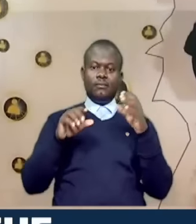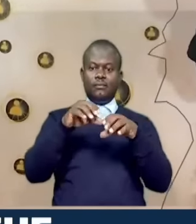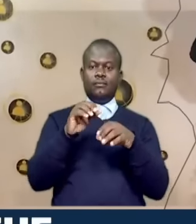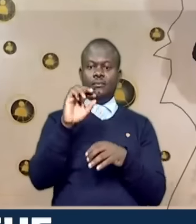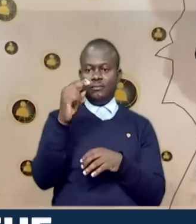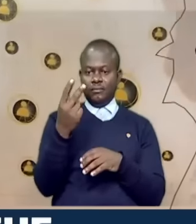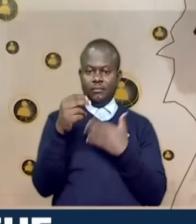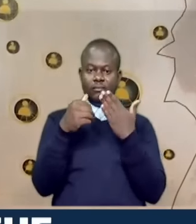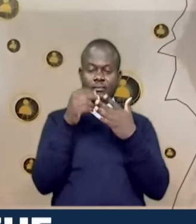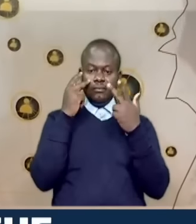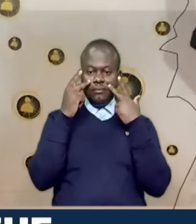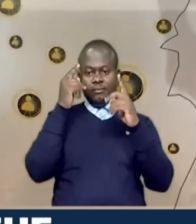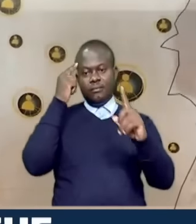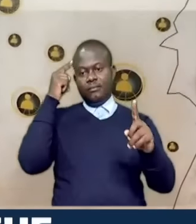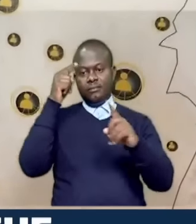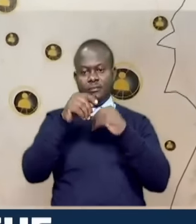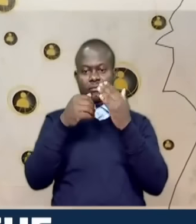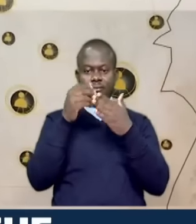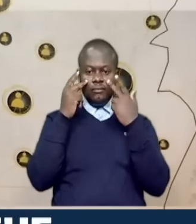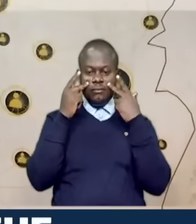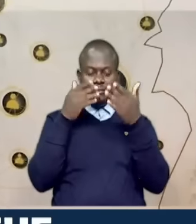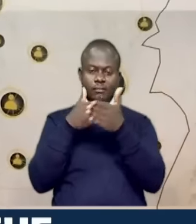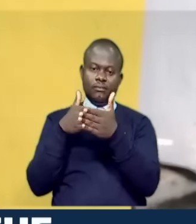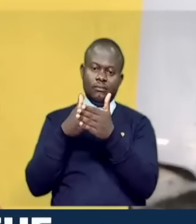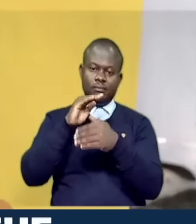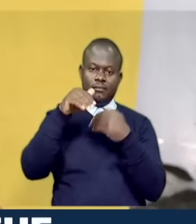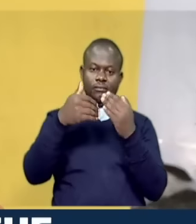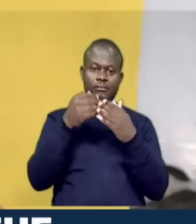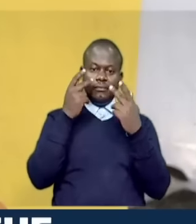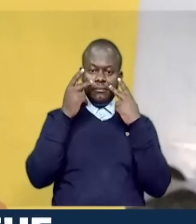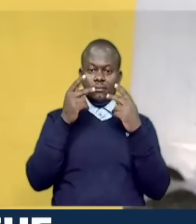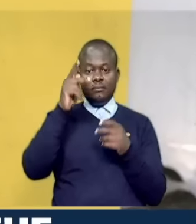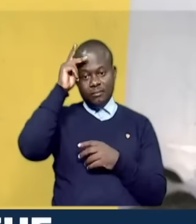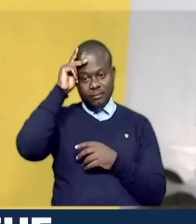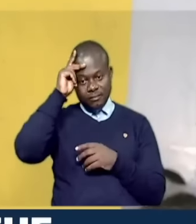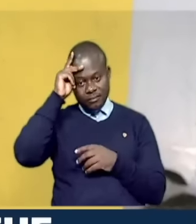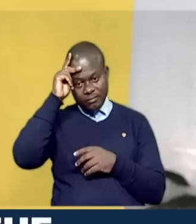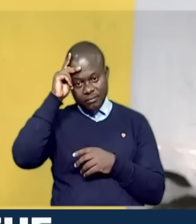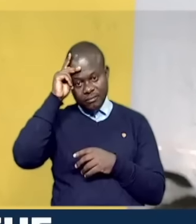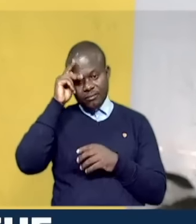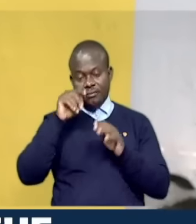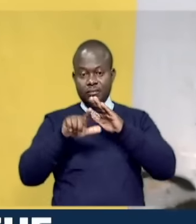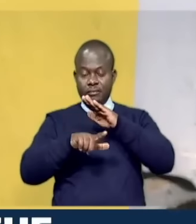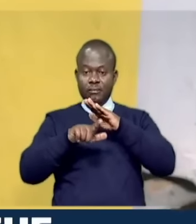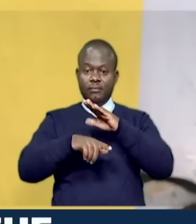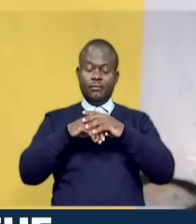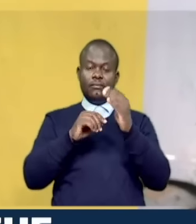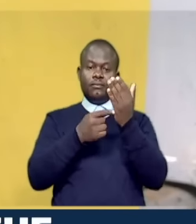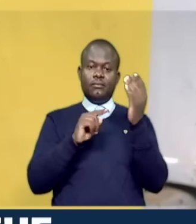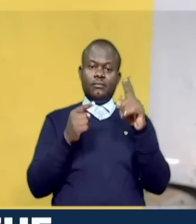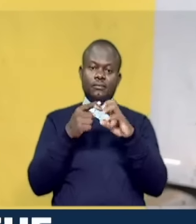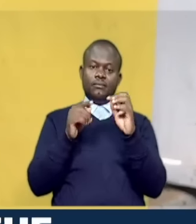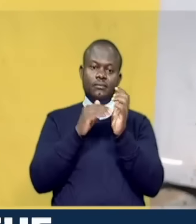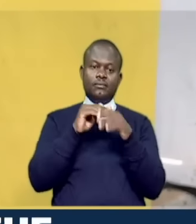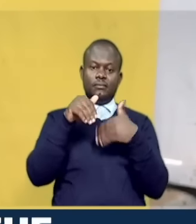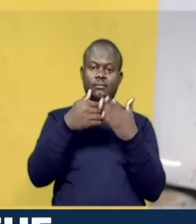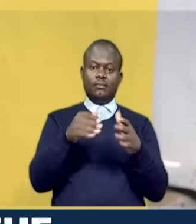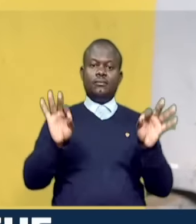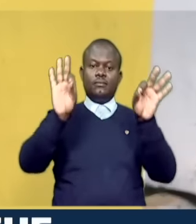rero kiragamije kureba za mbogamizi twabonye ari z'ubumenyi bukiri hasi mu ikoranabuhanga ari